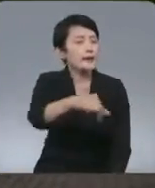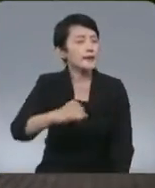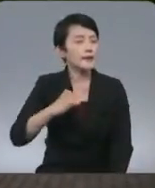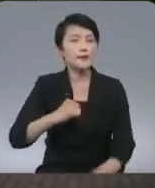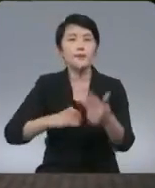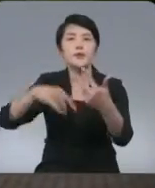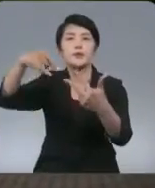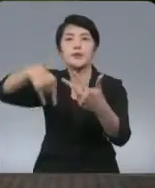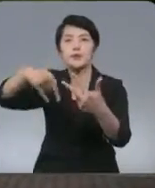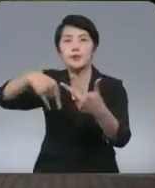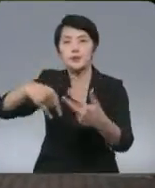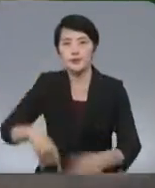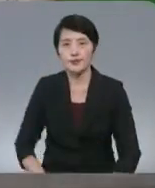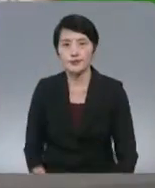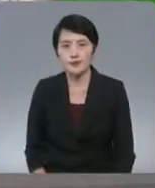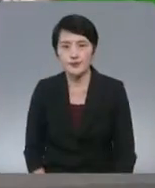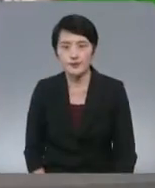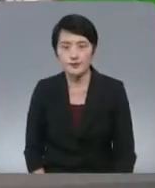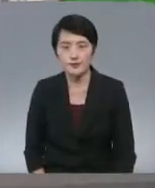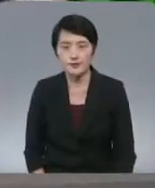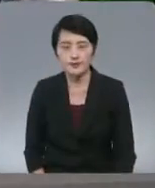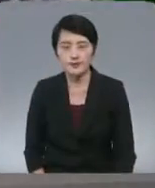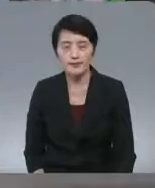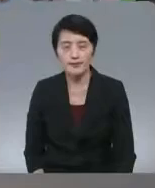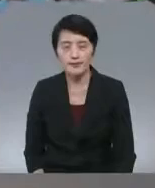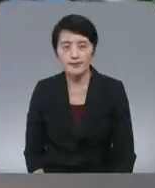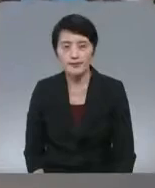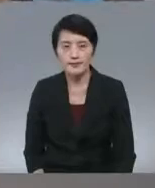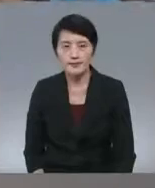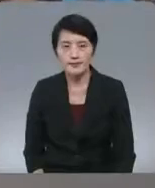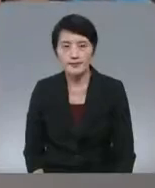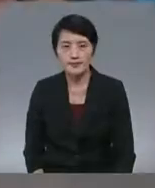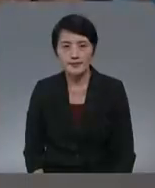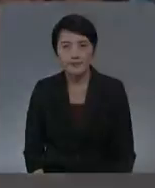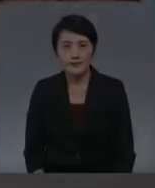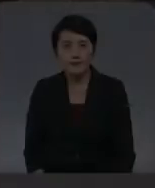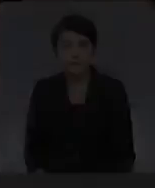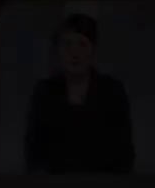km. Il s'agit notamment de déceler les sites d'atterrissage potentiels sur la Lune.